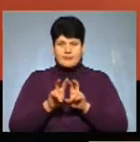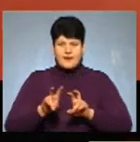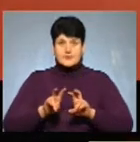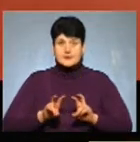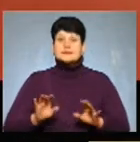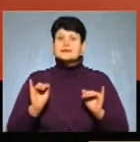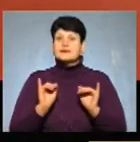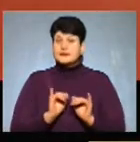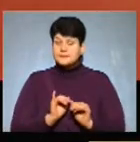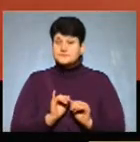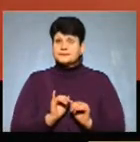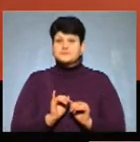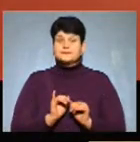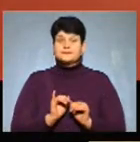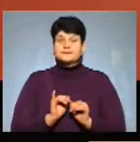І